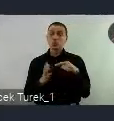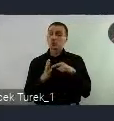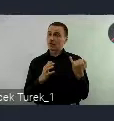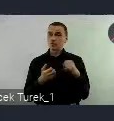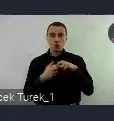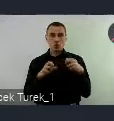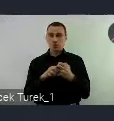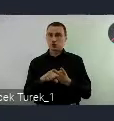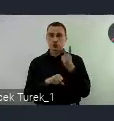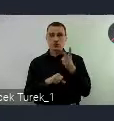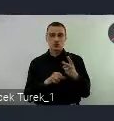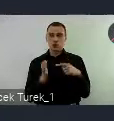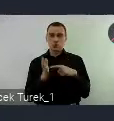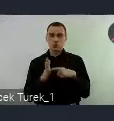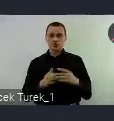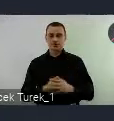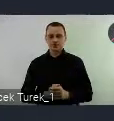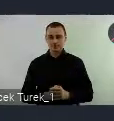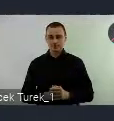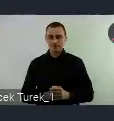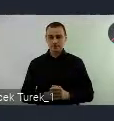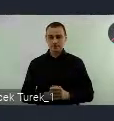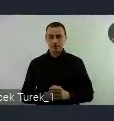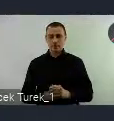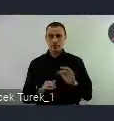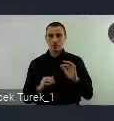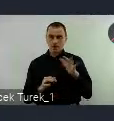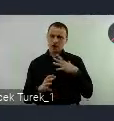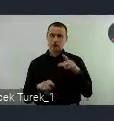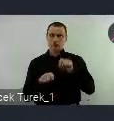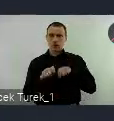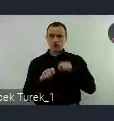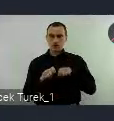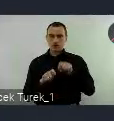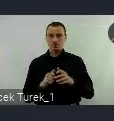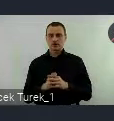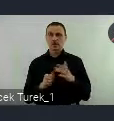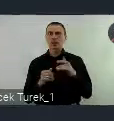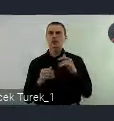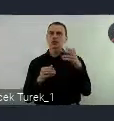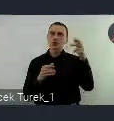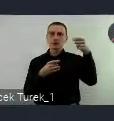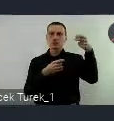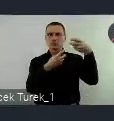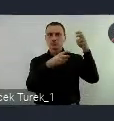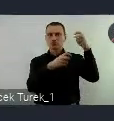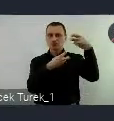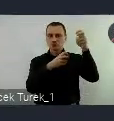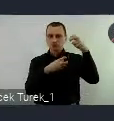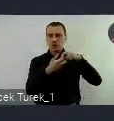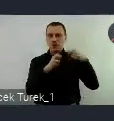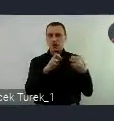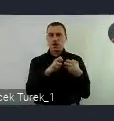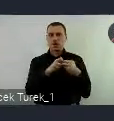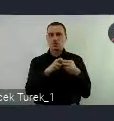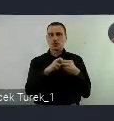dostępności nie łatwe do sprawdzenia najczęściej trzeba regulować tak zwane samozamykacze żeby